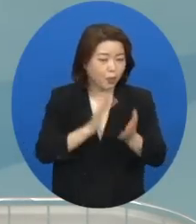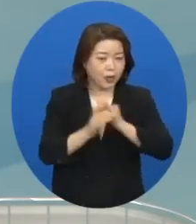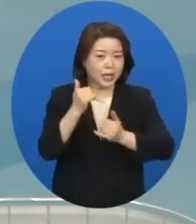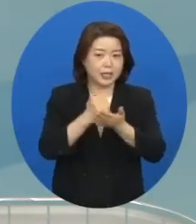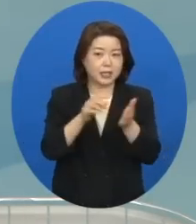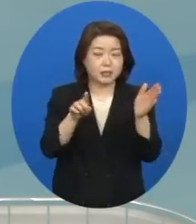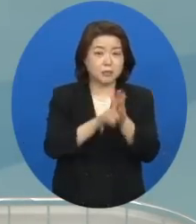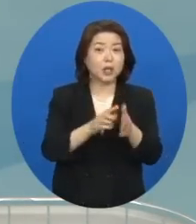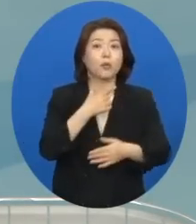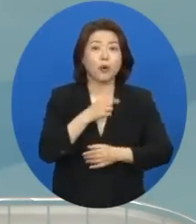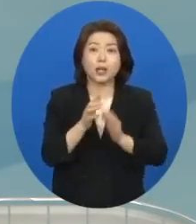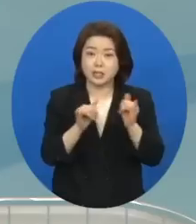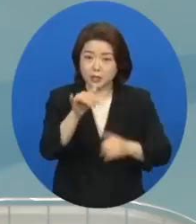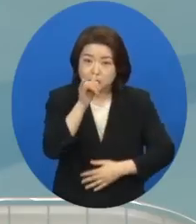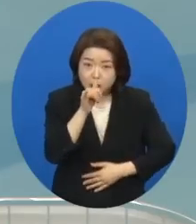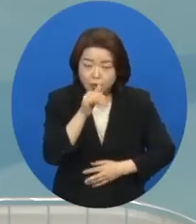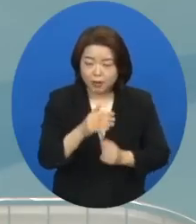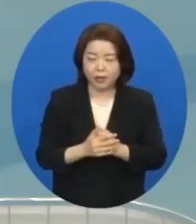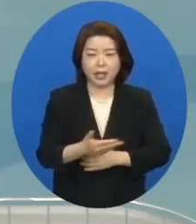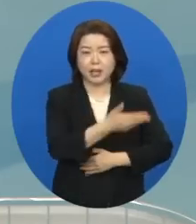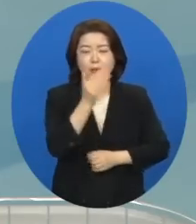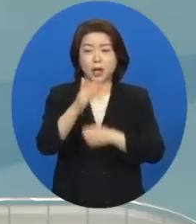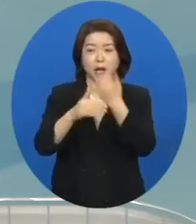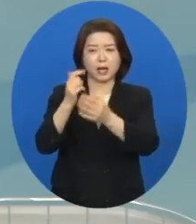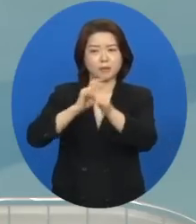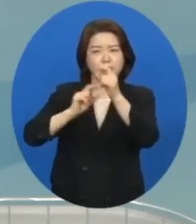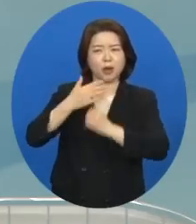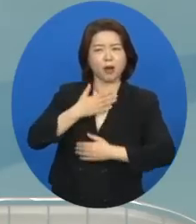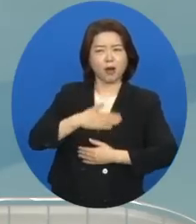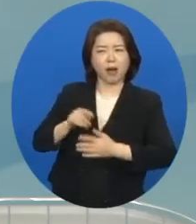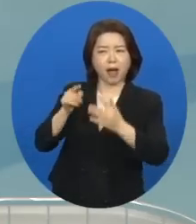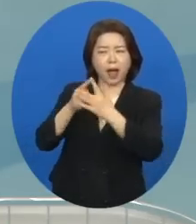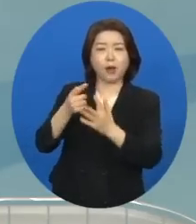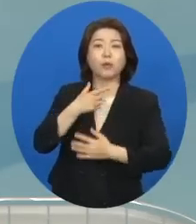분, 여러분 하나님을 더 알고 싶어 하시는 분,